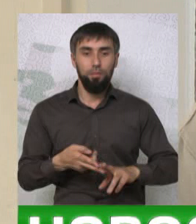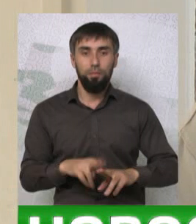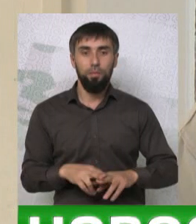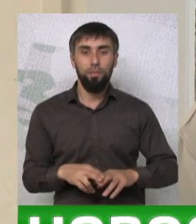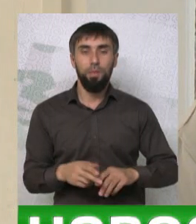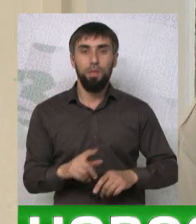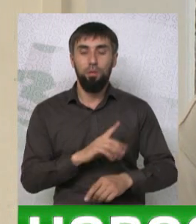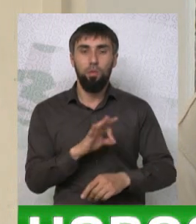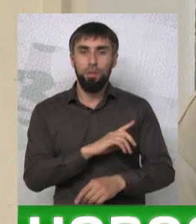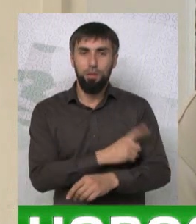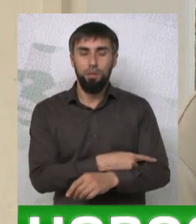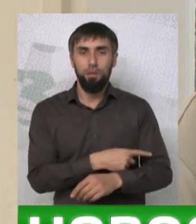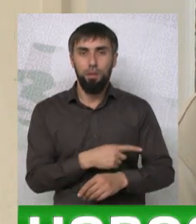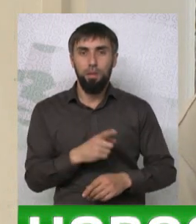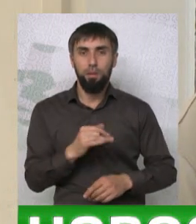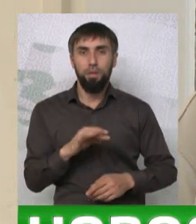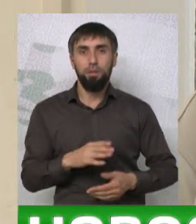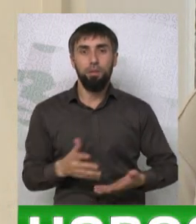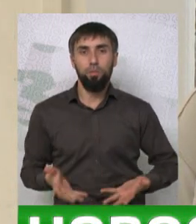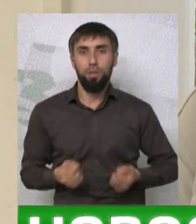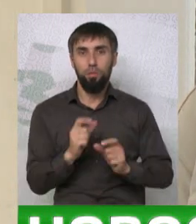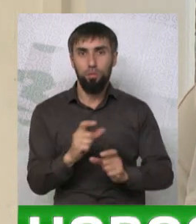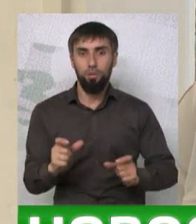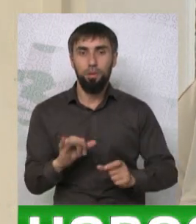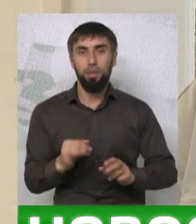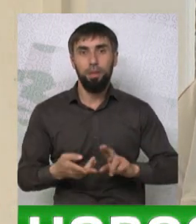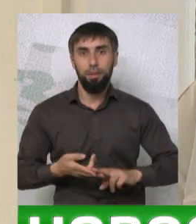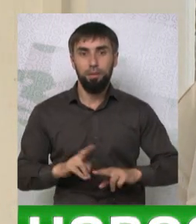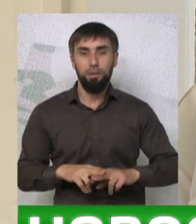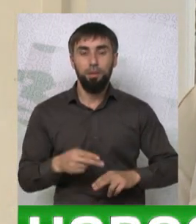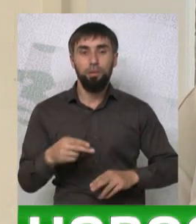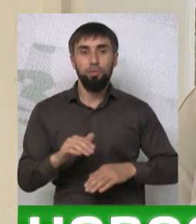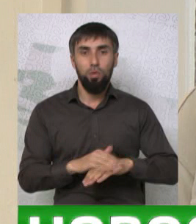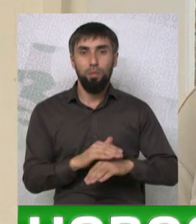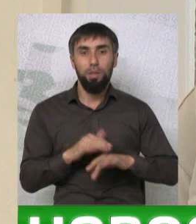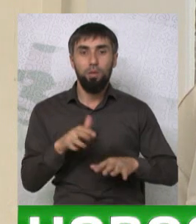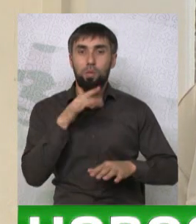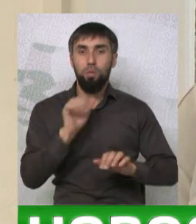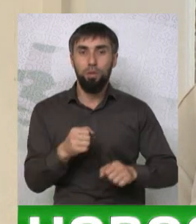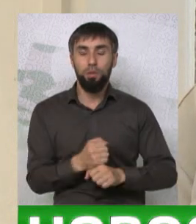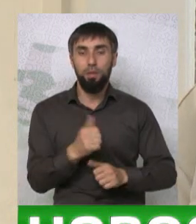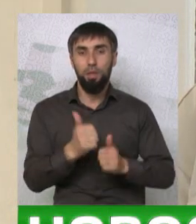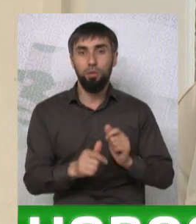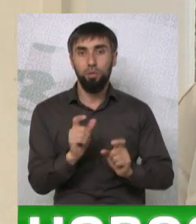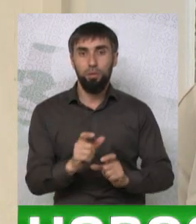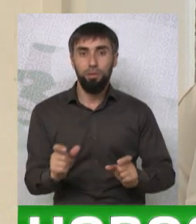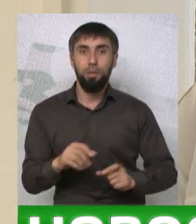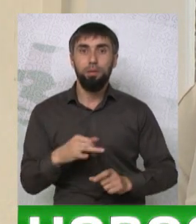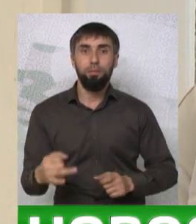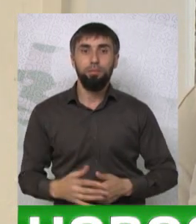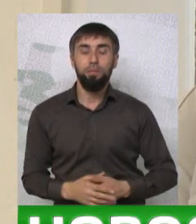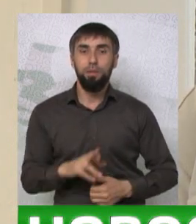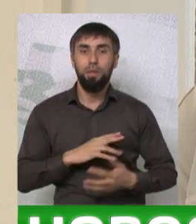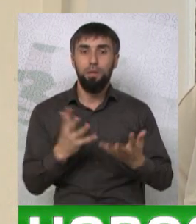очень сильно зависит спасение жизни людей. И это доброе дело, которое может сделать каждый человек. И